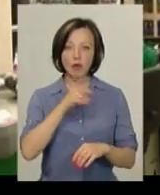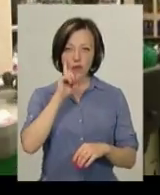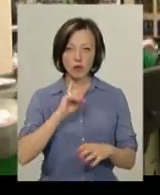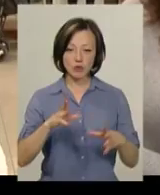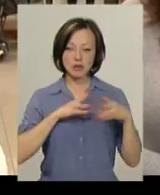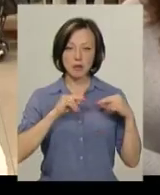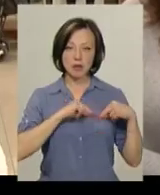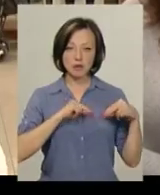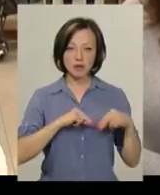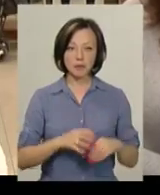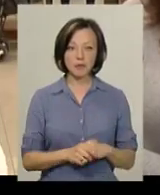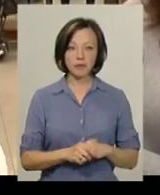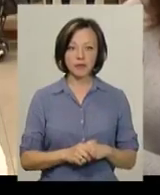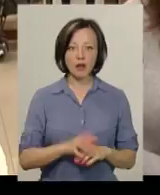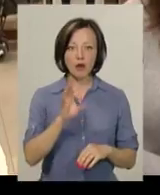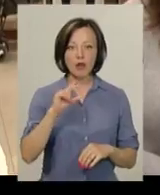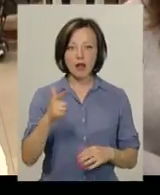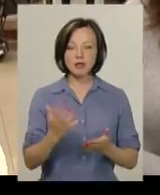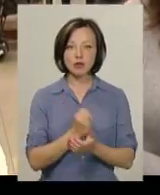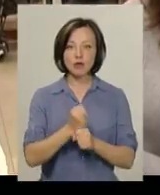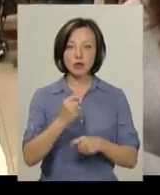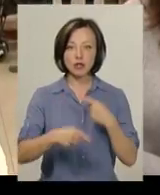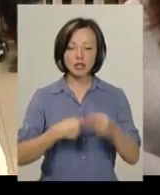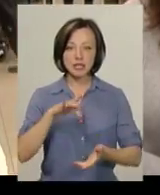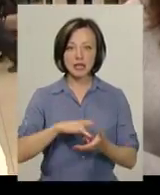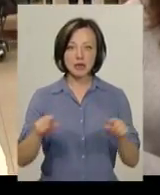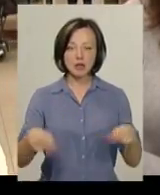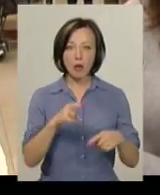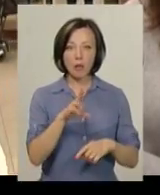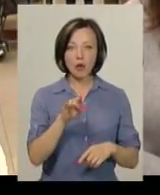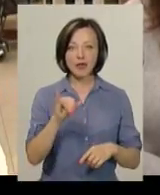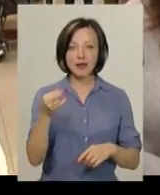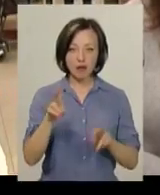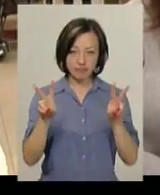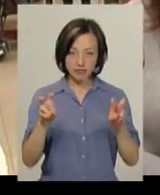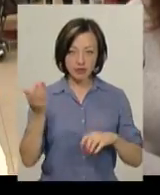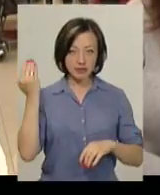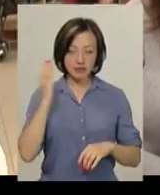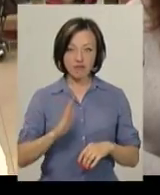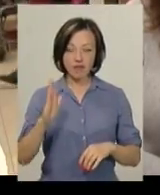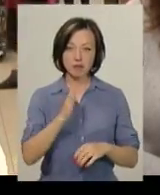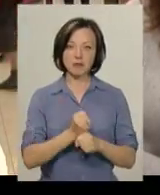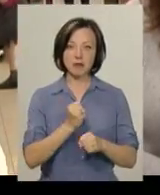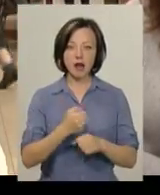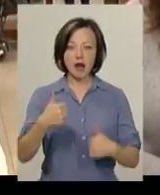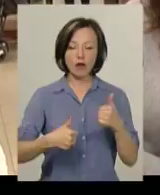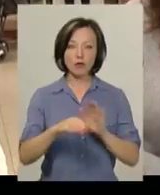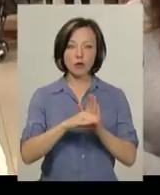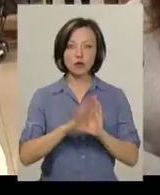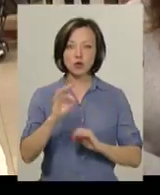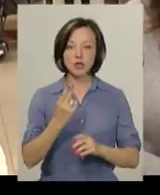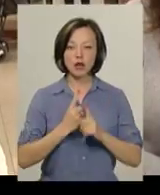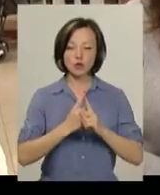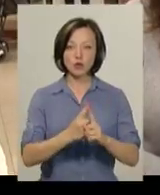нами працювати. Олег Михайловський знайшов роботу через центр реабілітації Поділля. Там з вересня минулого року діє грантова програма